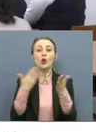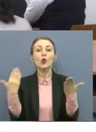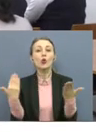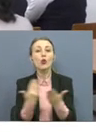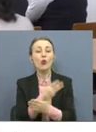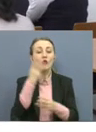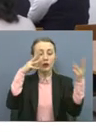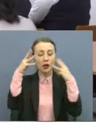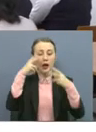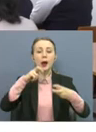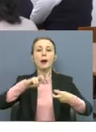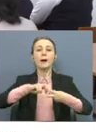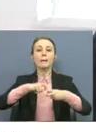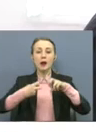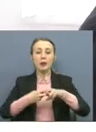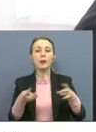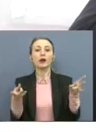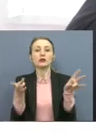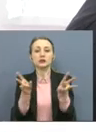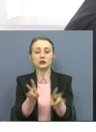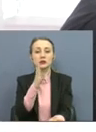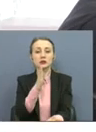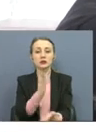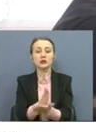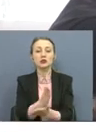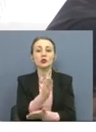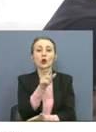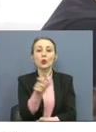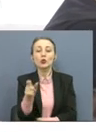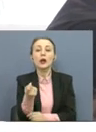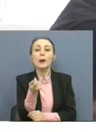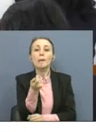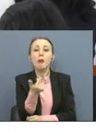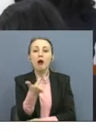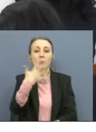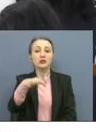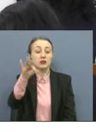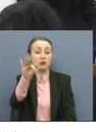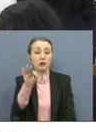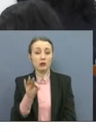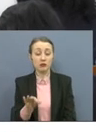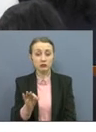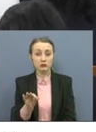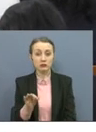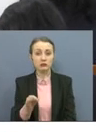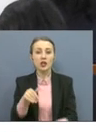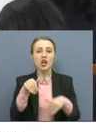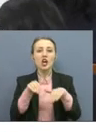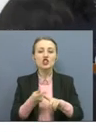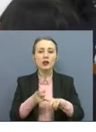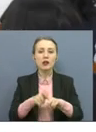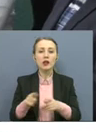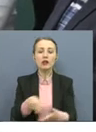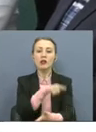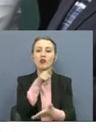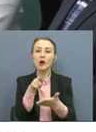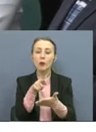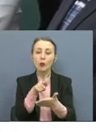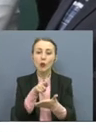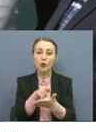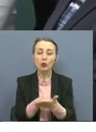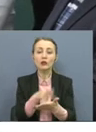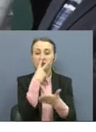де ауданда 50% қажетті оқушылар санына да жетпейтін шағын кешенді мектептердің болуы әлі де түйткілді мәселелердің